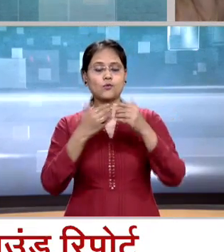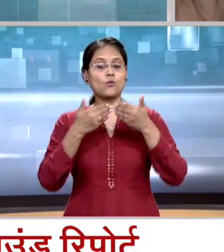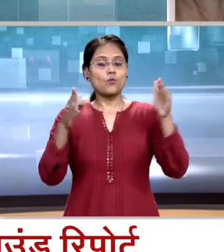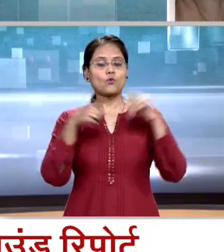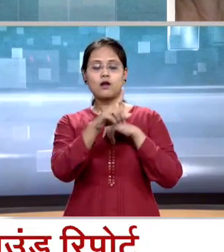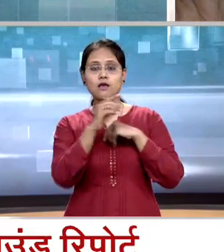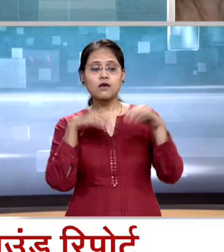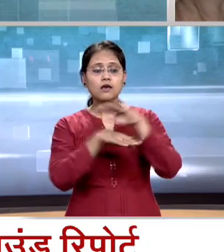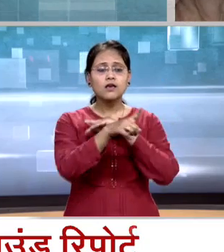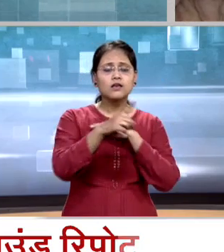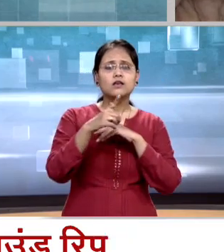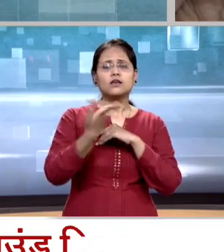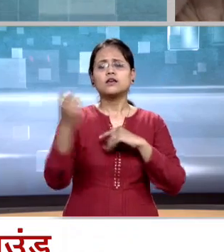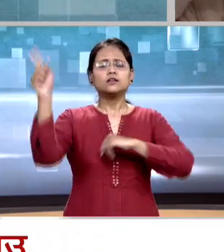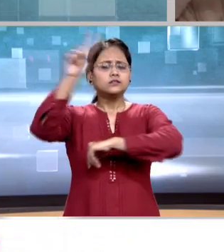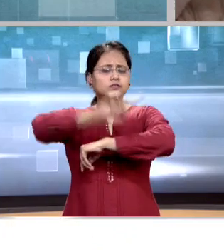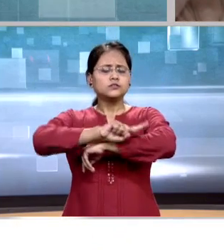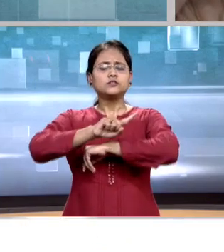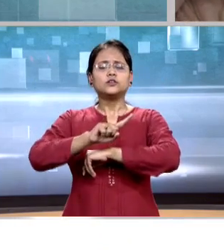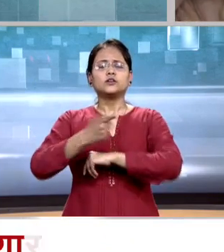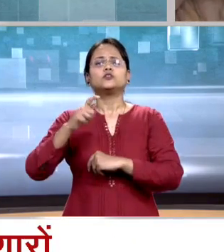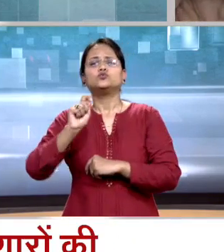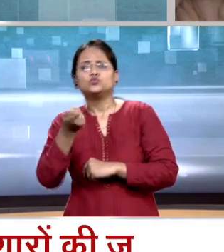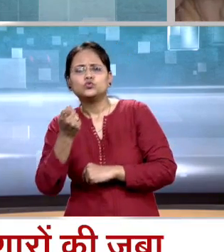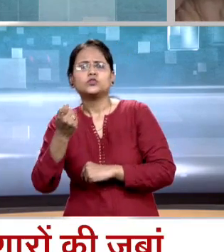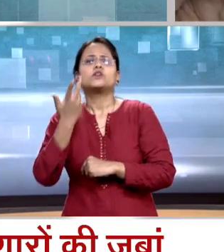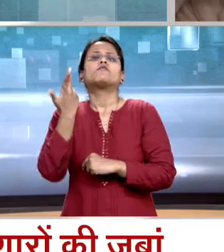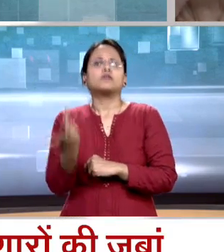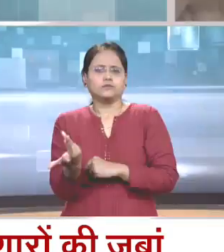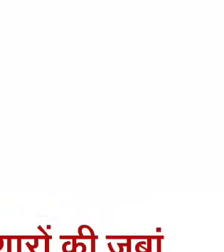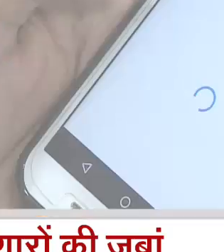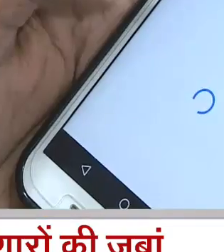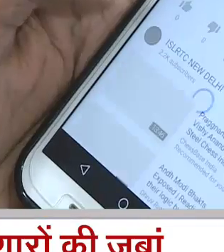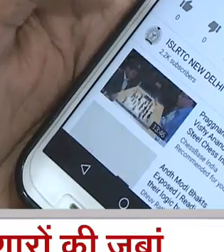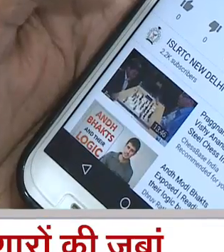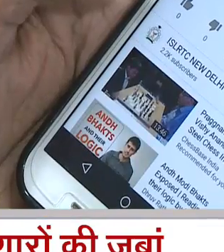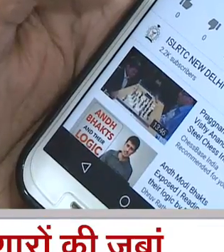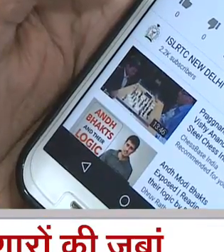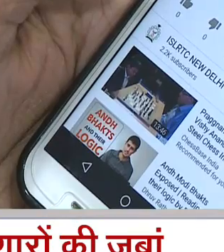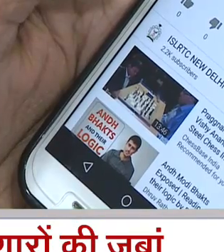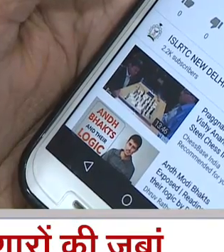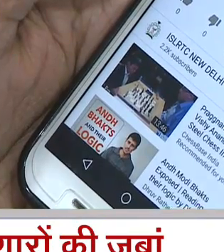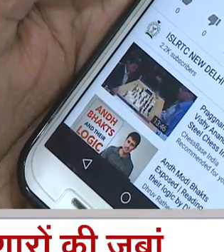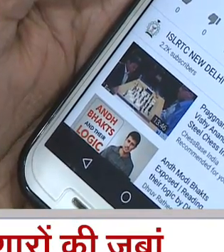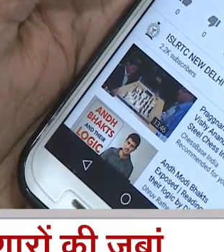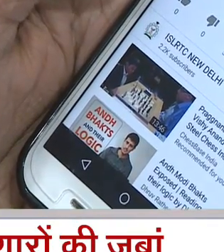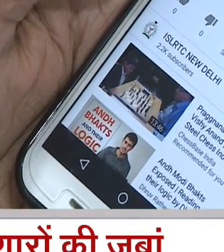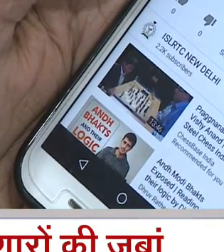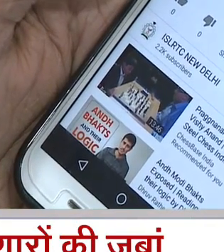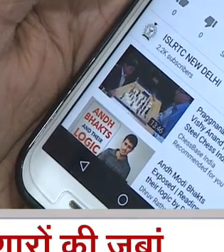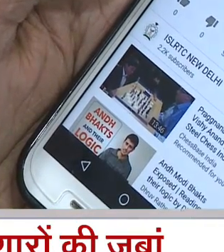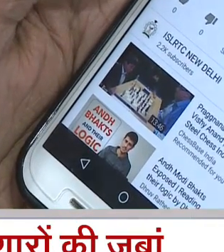लिंक बताएगा कि आखिर कौन से दिन छुट्टी क्यों है।